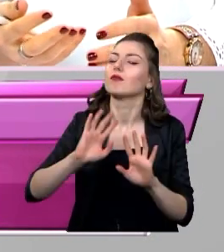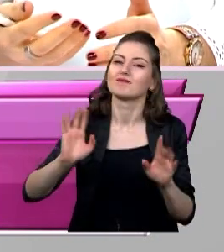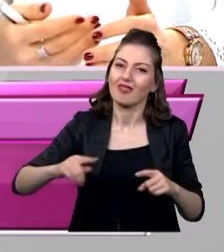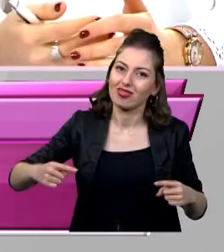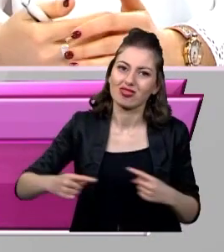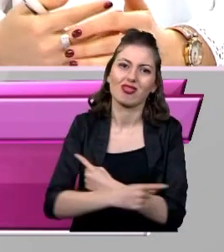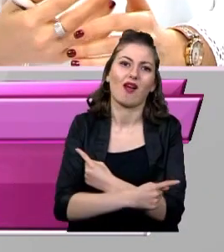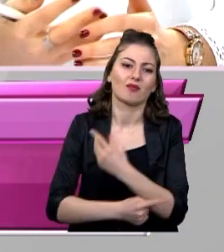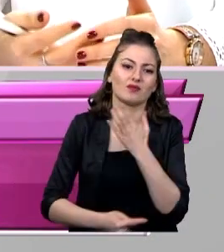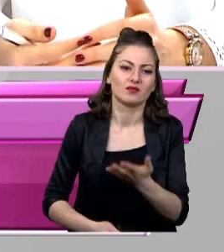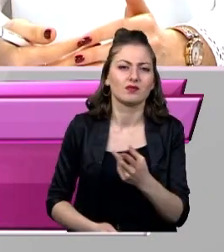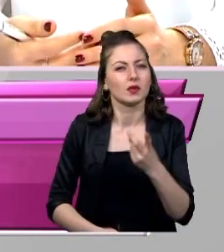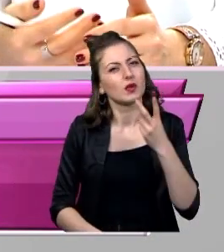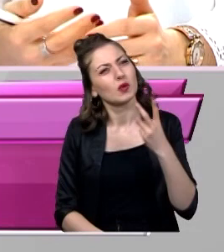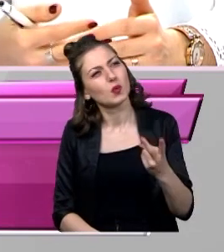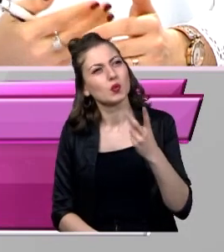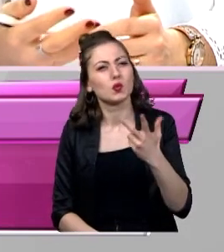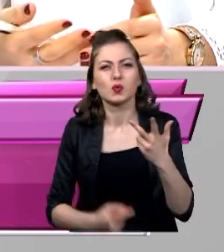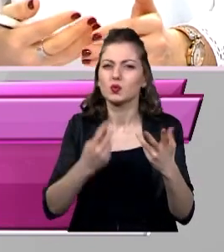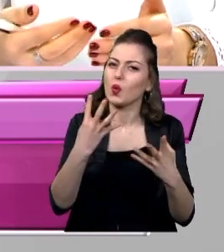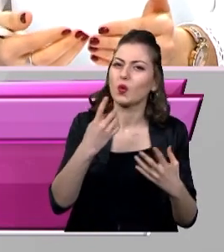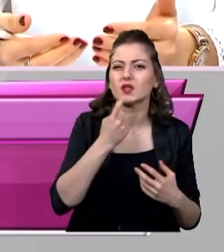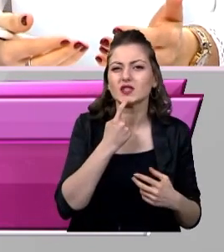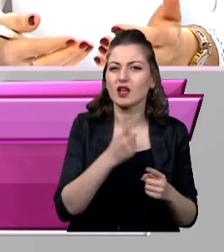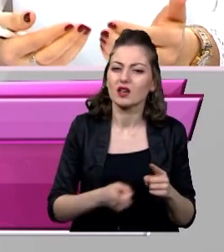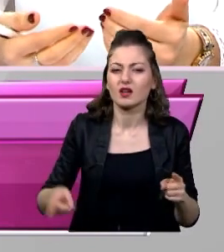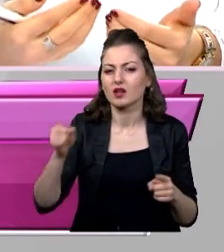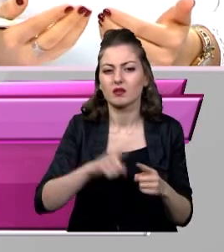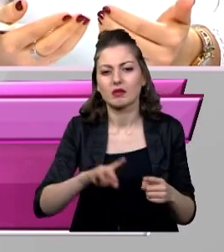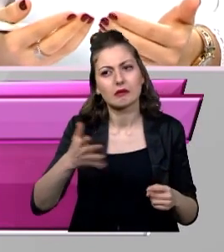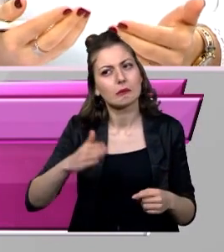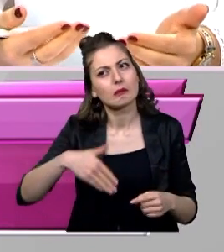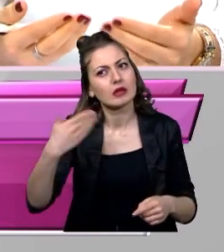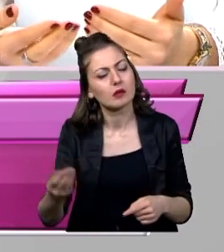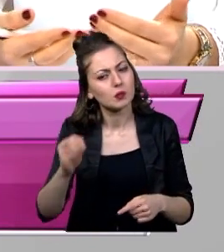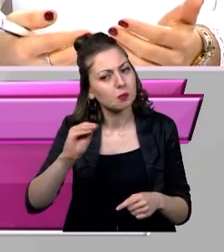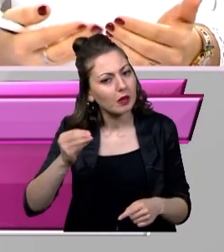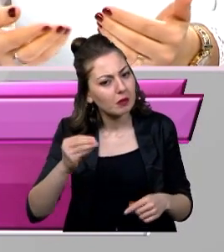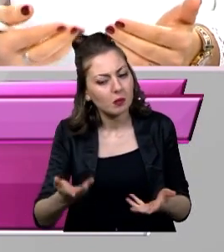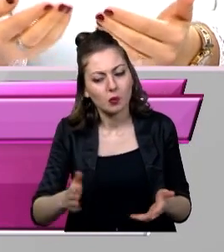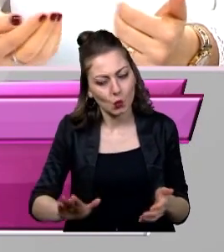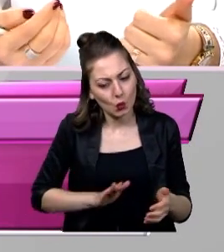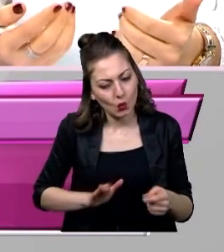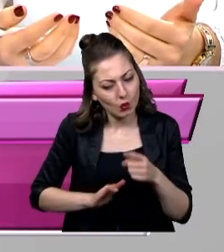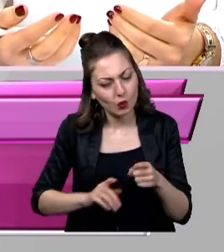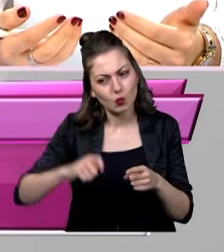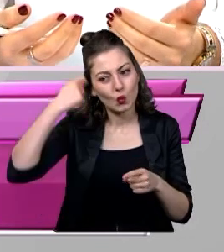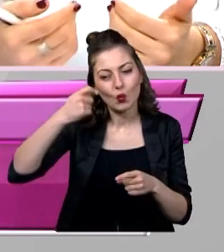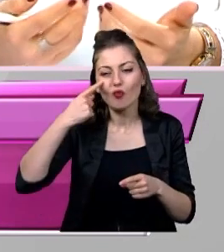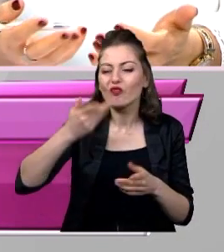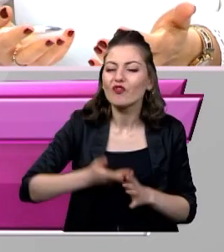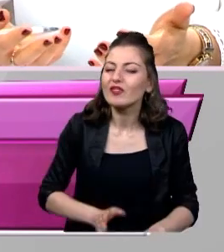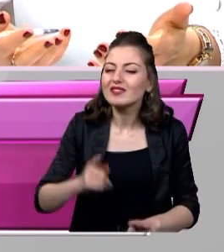tersini istiyoruz daha 3 4 yaşından itibaren Belki başka çocukların bebeklerin doğum videolarını